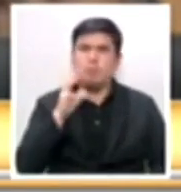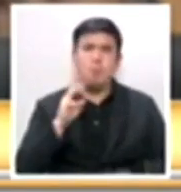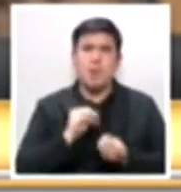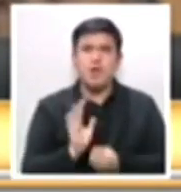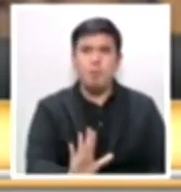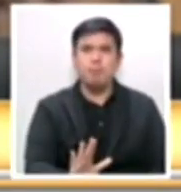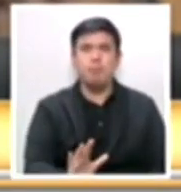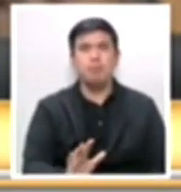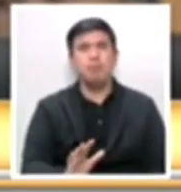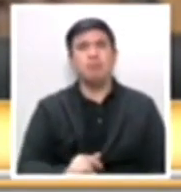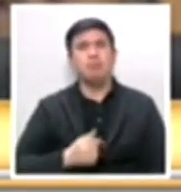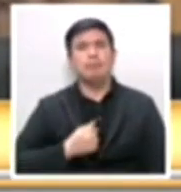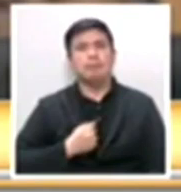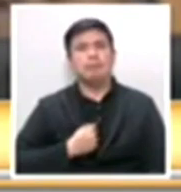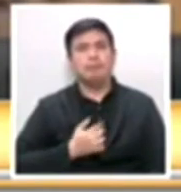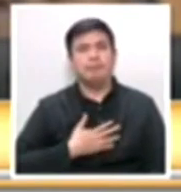ะไปอยู่ตรงนั้น